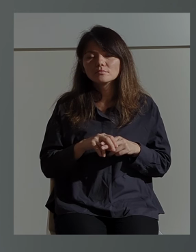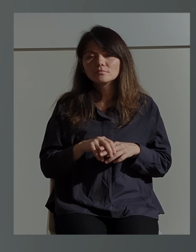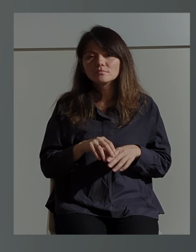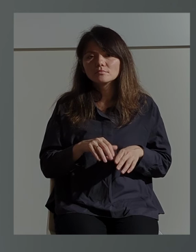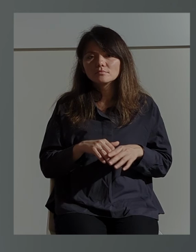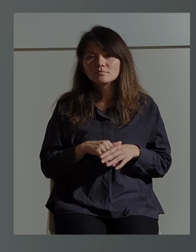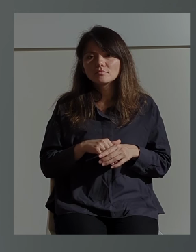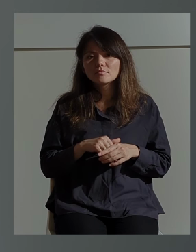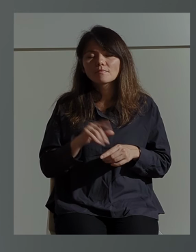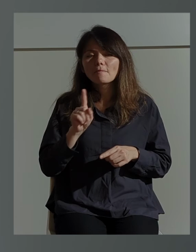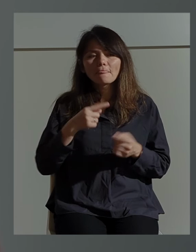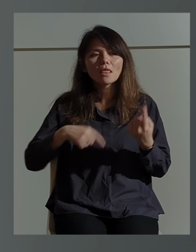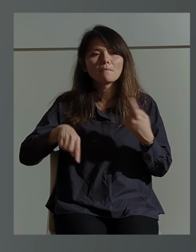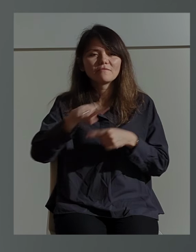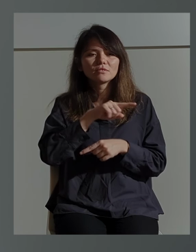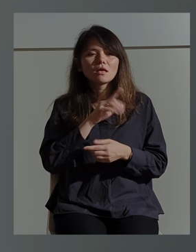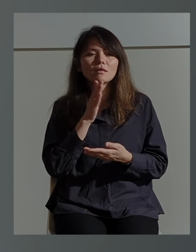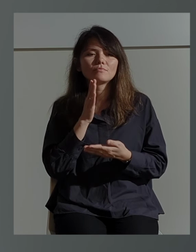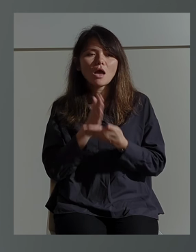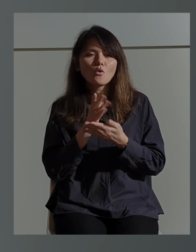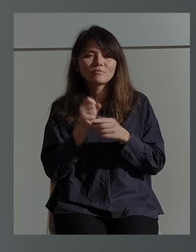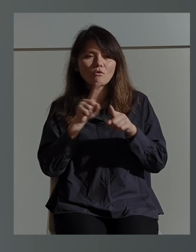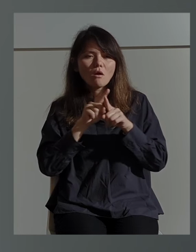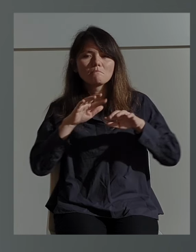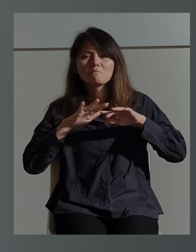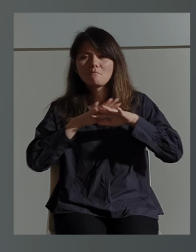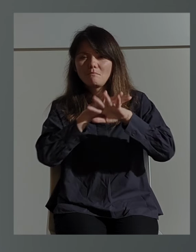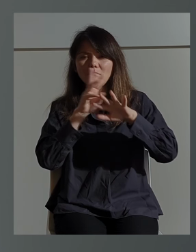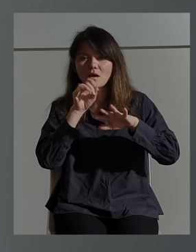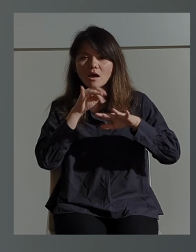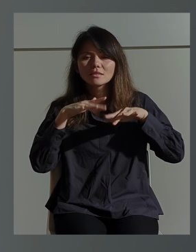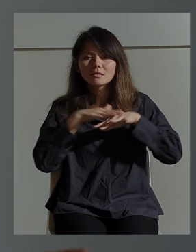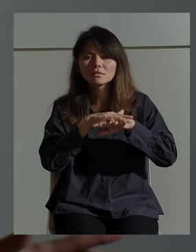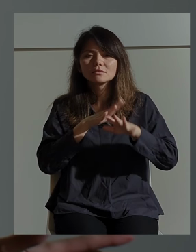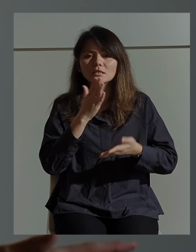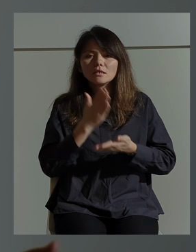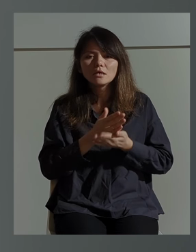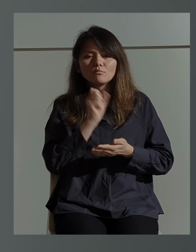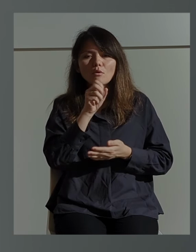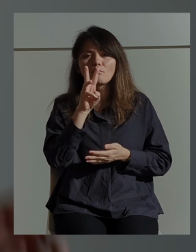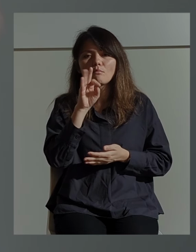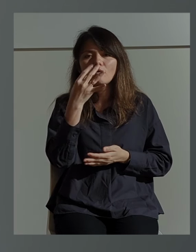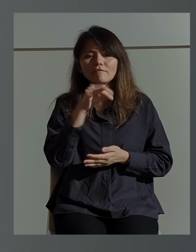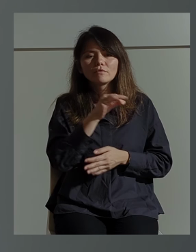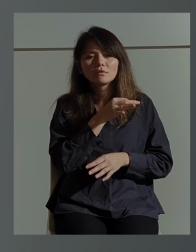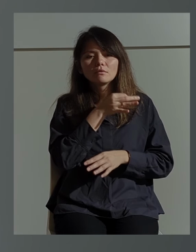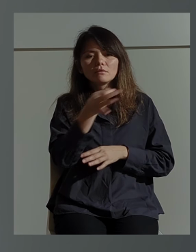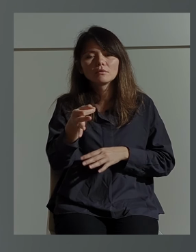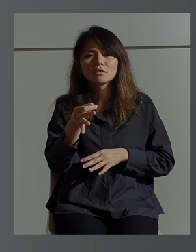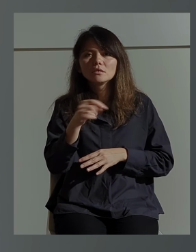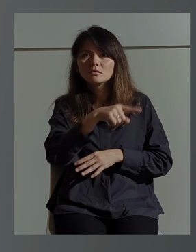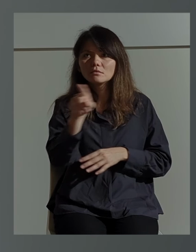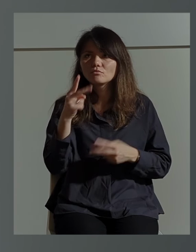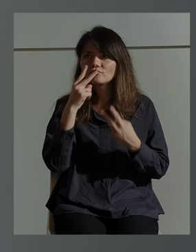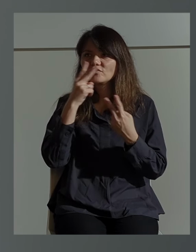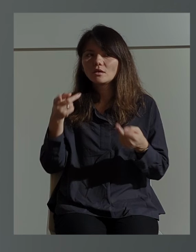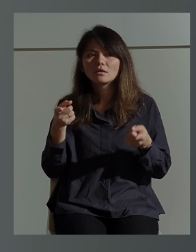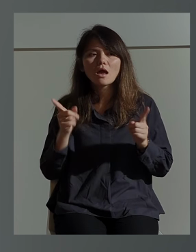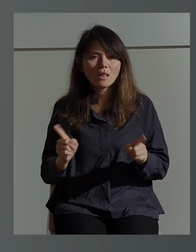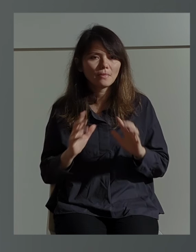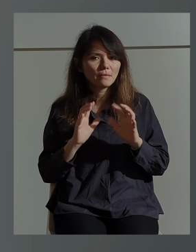все находимся в матрице и есть некий морфеус который способен предоставить нам таблетку и вывести нас в реальный мир Дело в том что